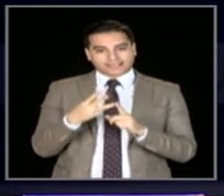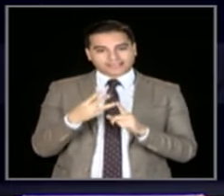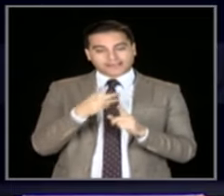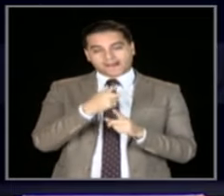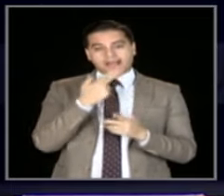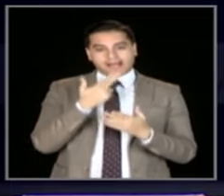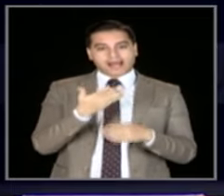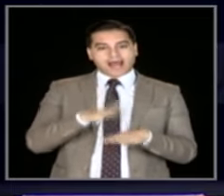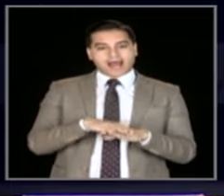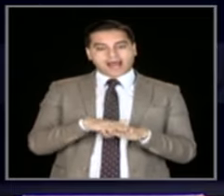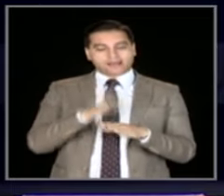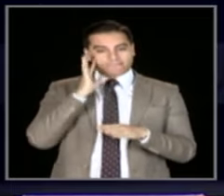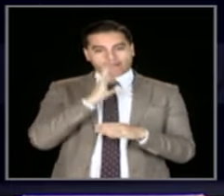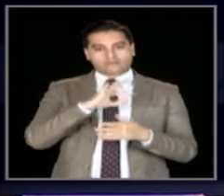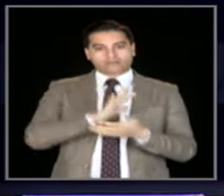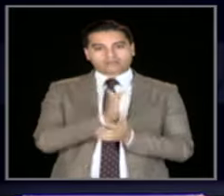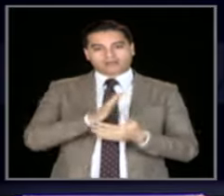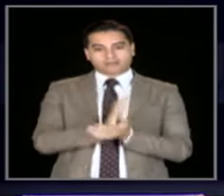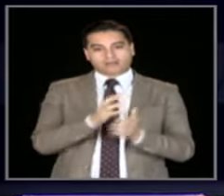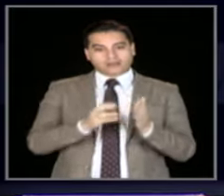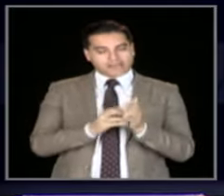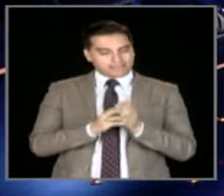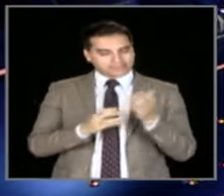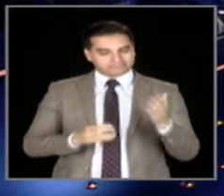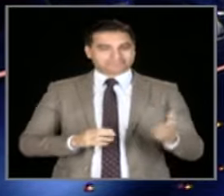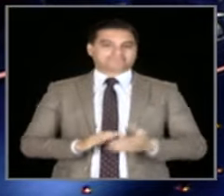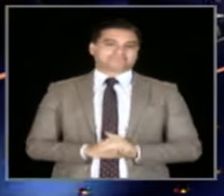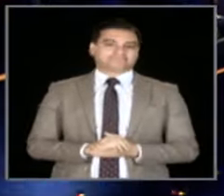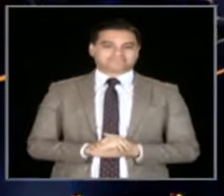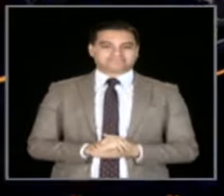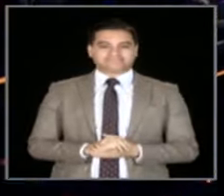خير ممثل لوجه بحري. نرحب كلنا بجامعة طنطا.